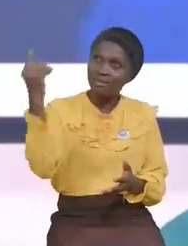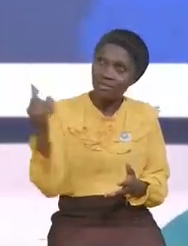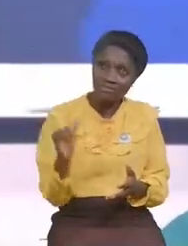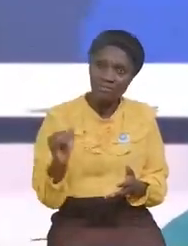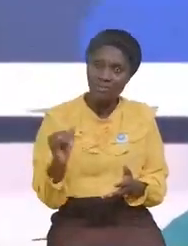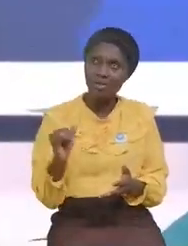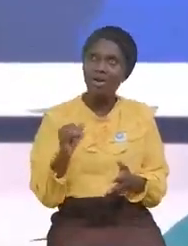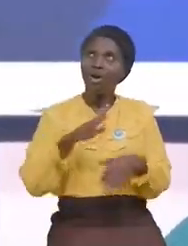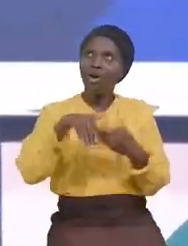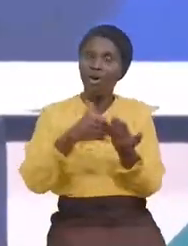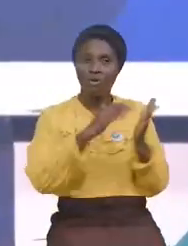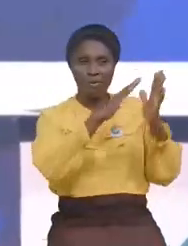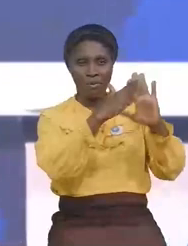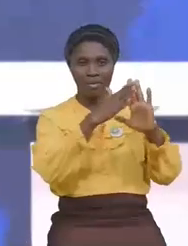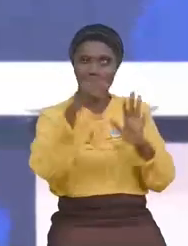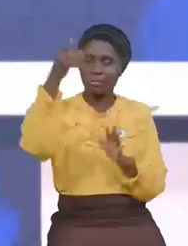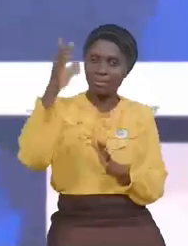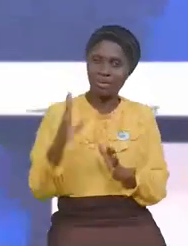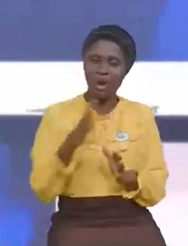Jésus est éternel,